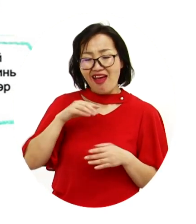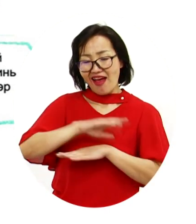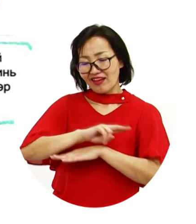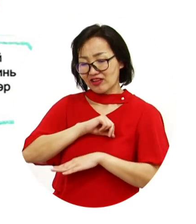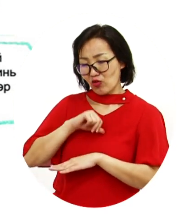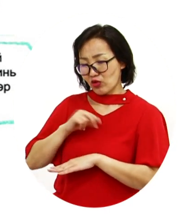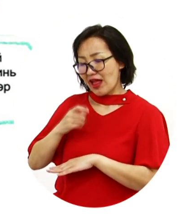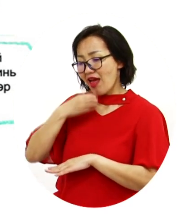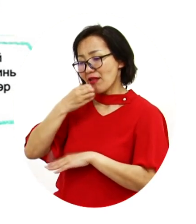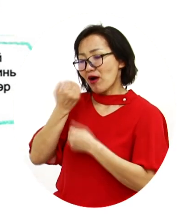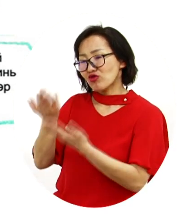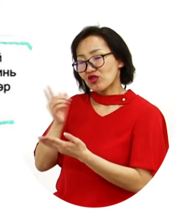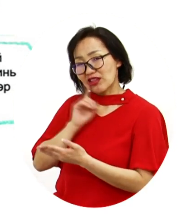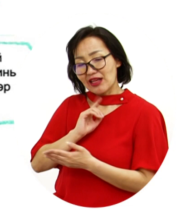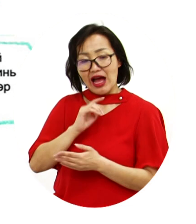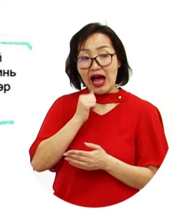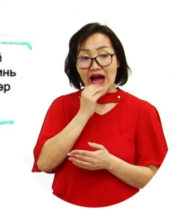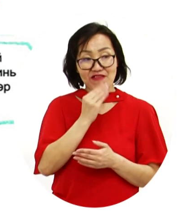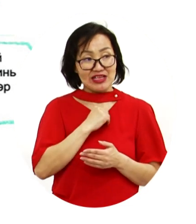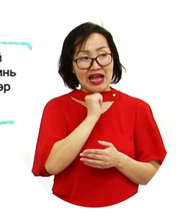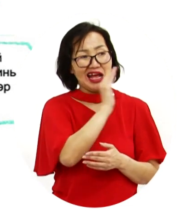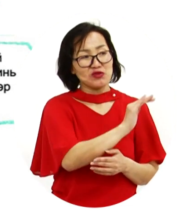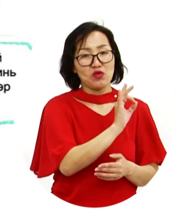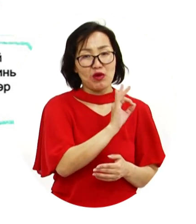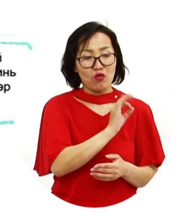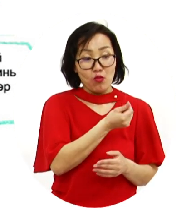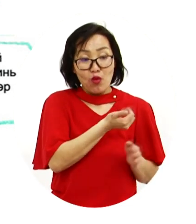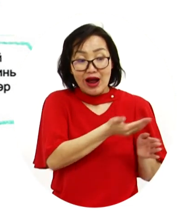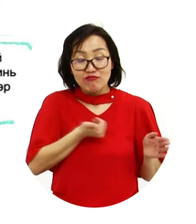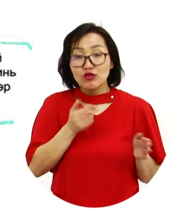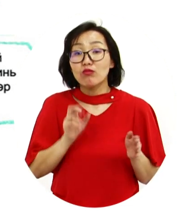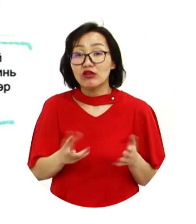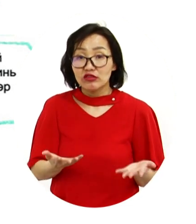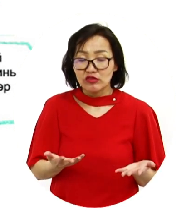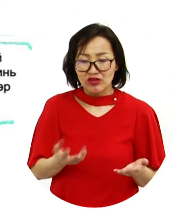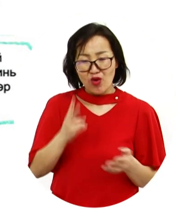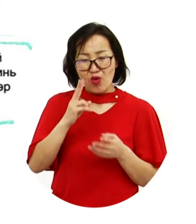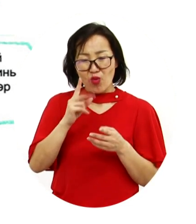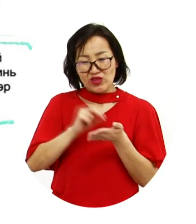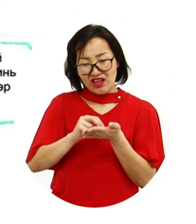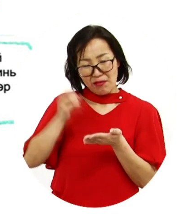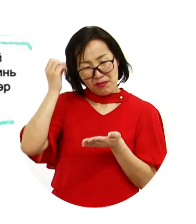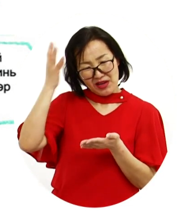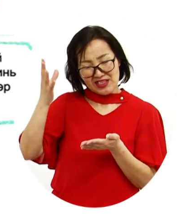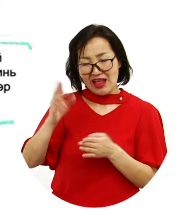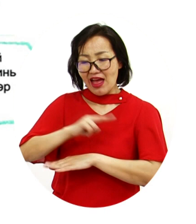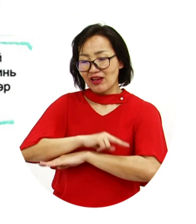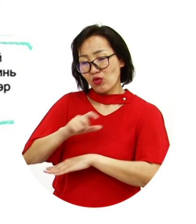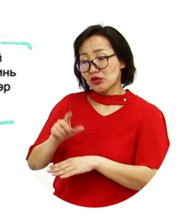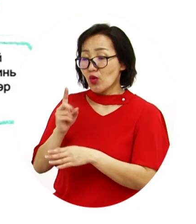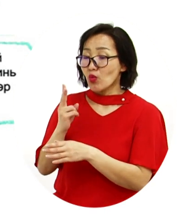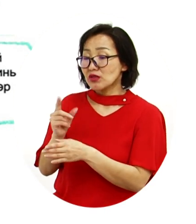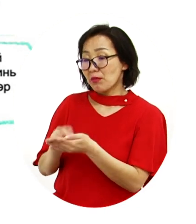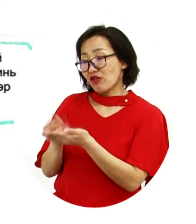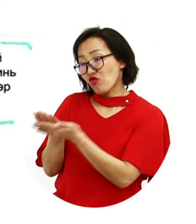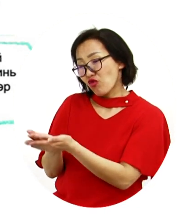ангийнхандаа алим авч өгмөр санагдаад аав ээжээсээ асуулгүйгээр мөнгө авсан бол үзгээ мартаж ирсэн